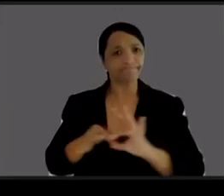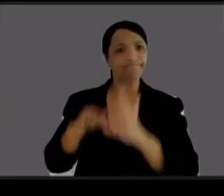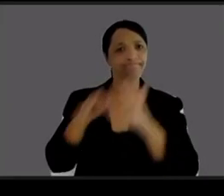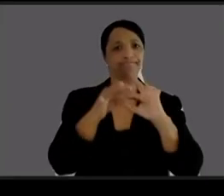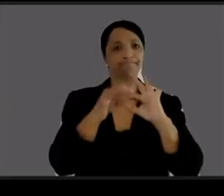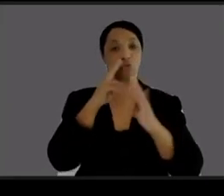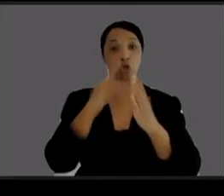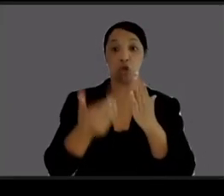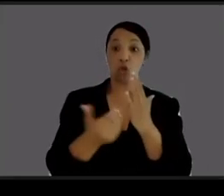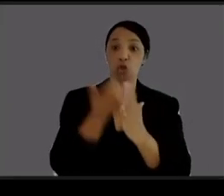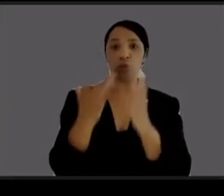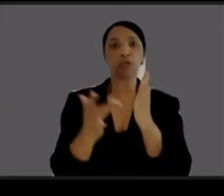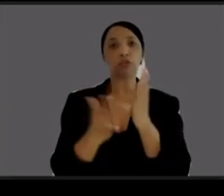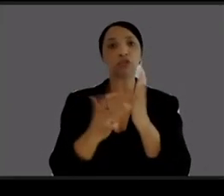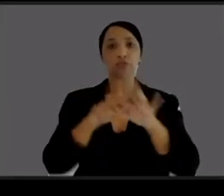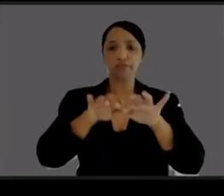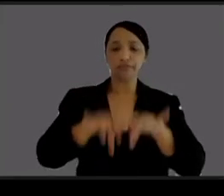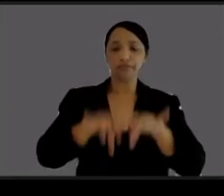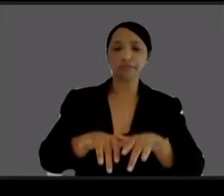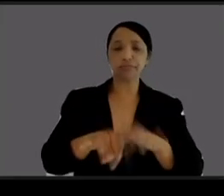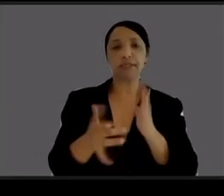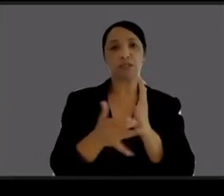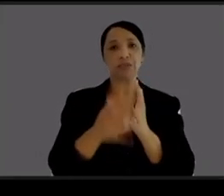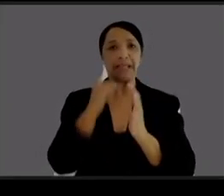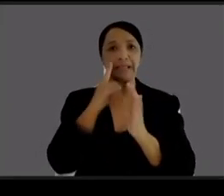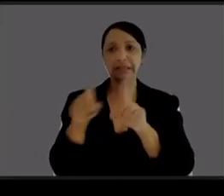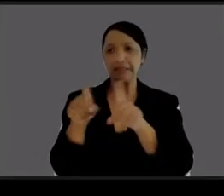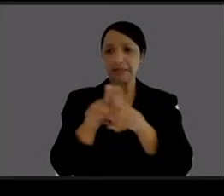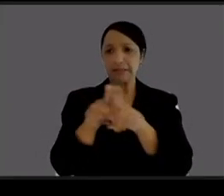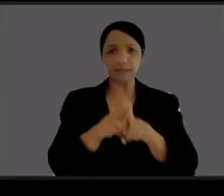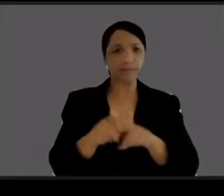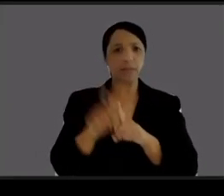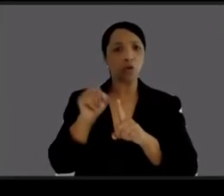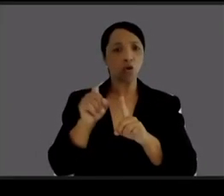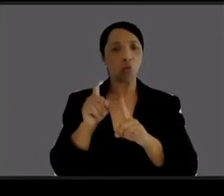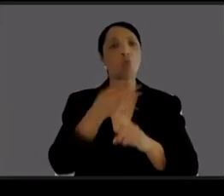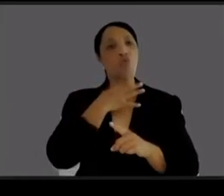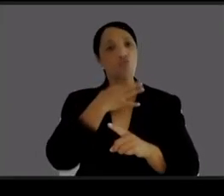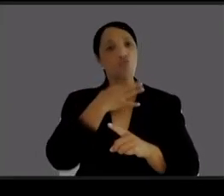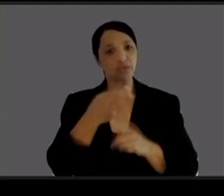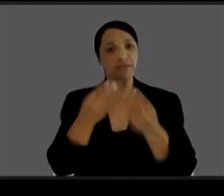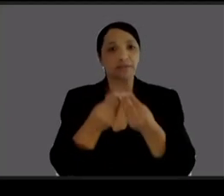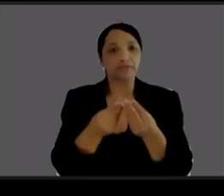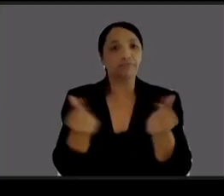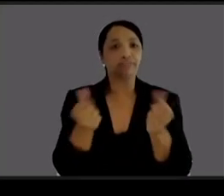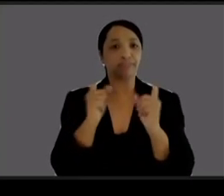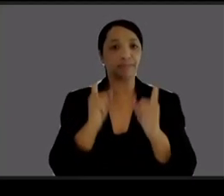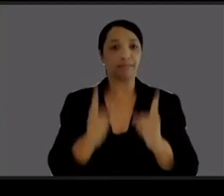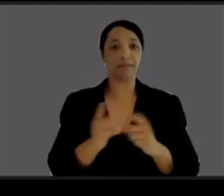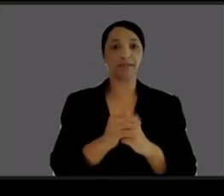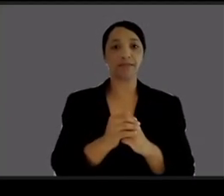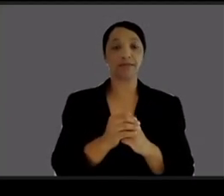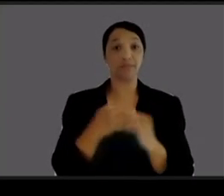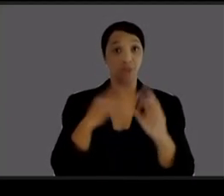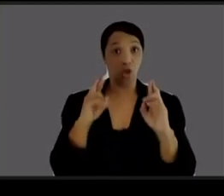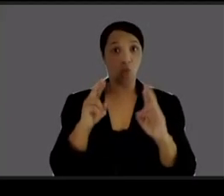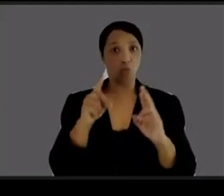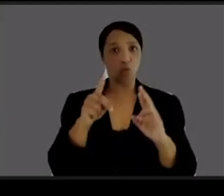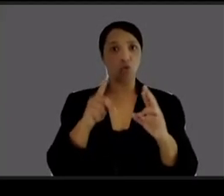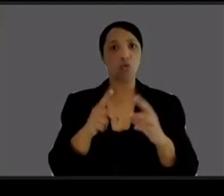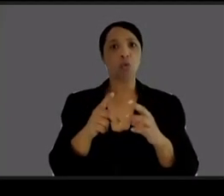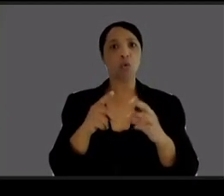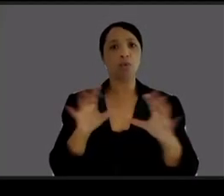صوابعنا المنعزله يجب ان نعمل على منع ظهور فجوات في التقنيات الرقميه الجديده وتجنب الاز الازدواجيه